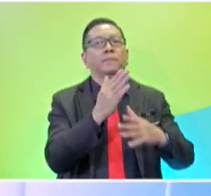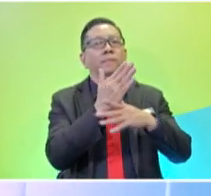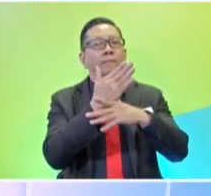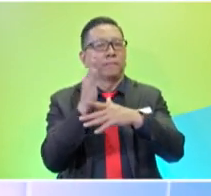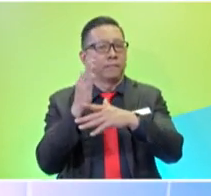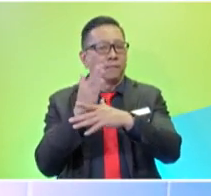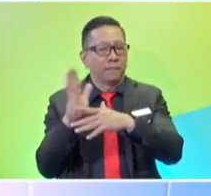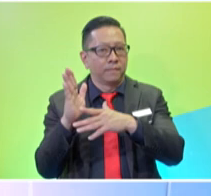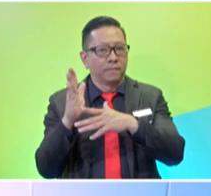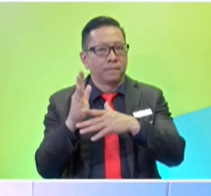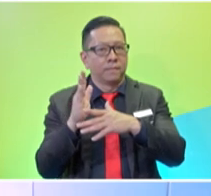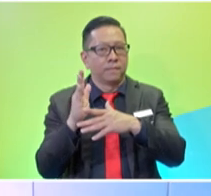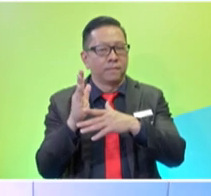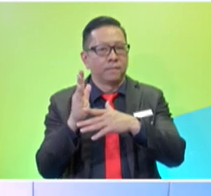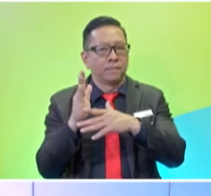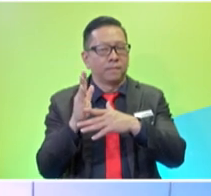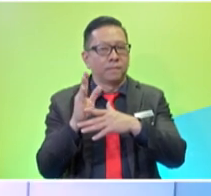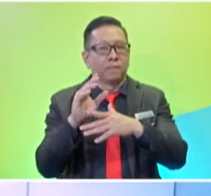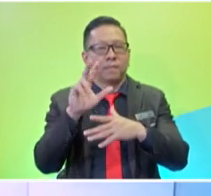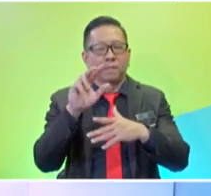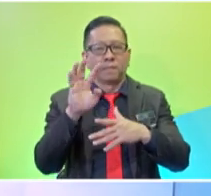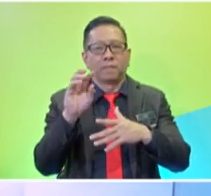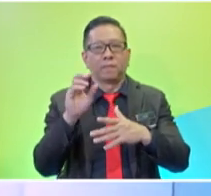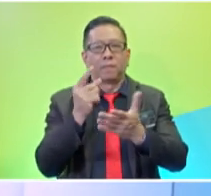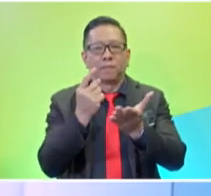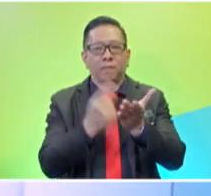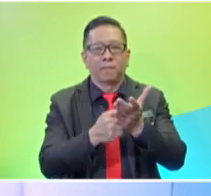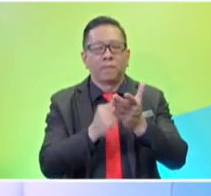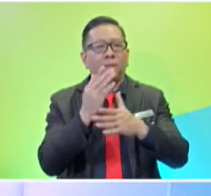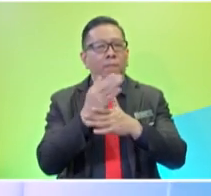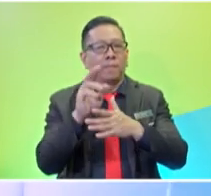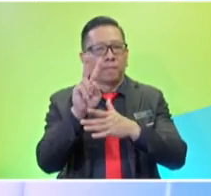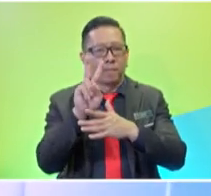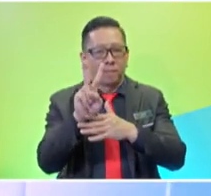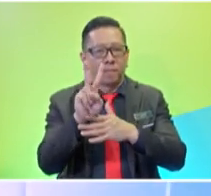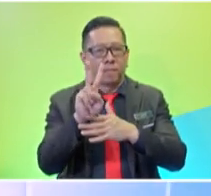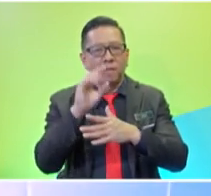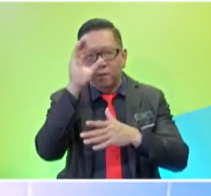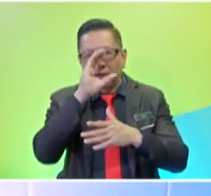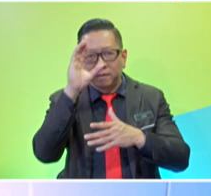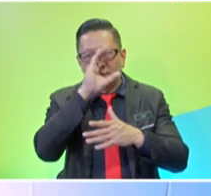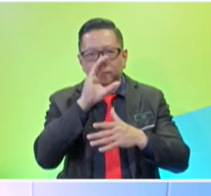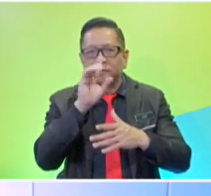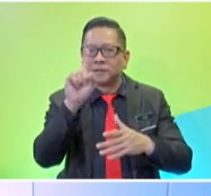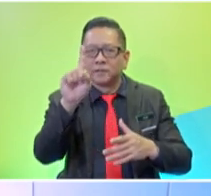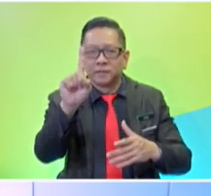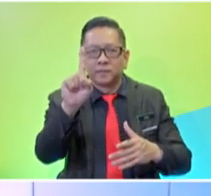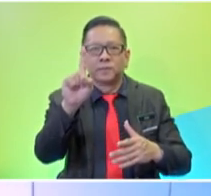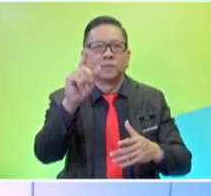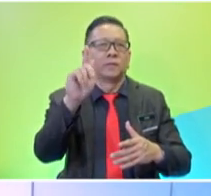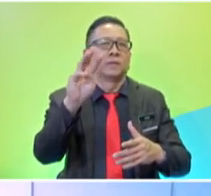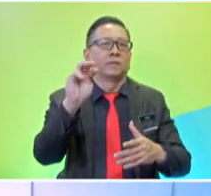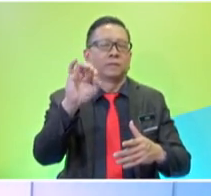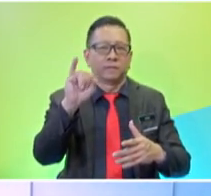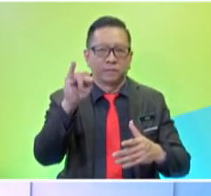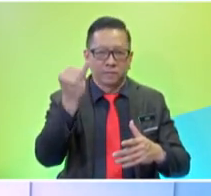43 poin 6 Sin kita bahagiakan dengan dua Mira sebab kita tidak mencari nilai dalam satu kilo